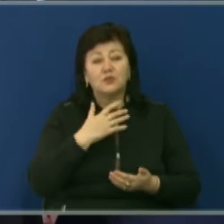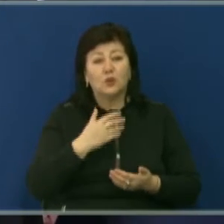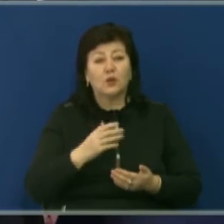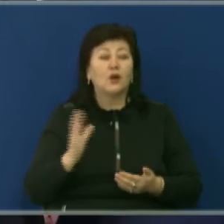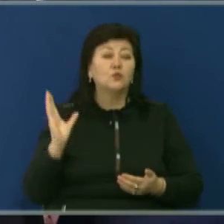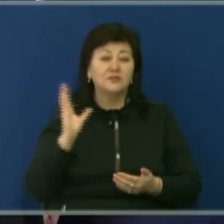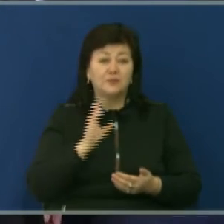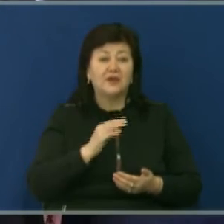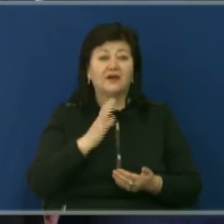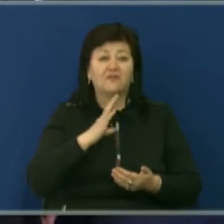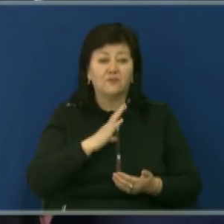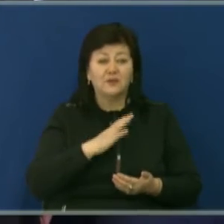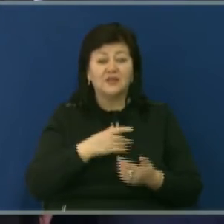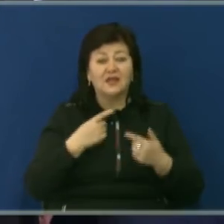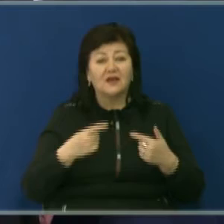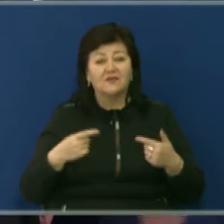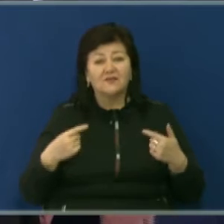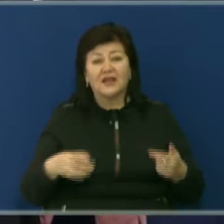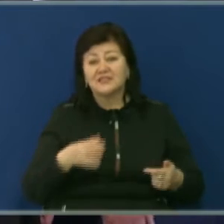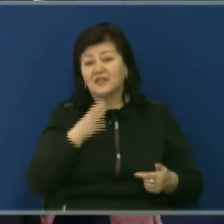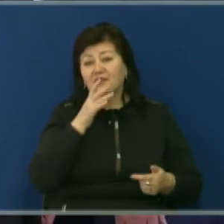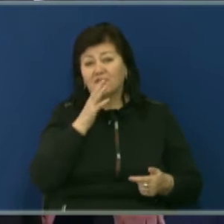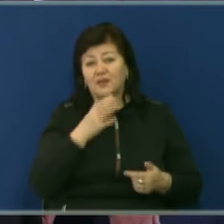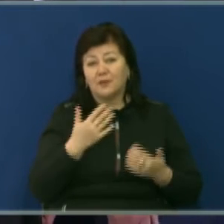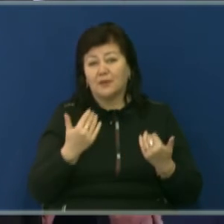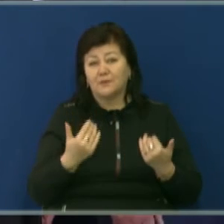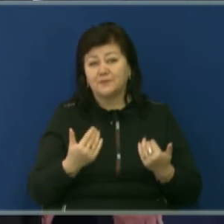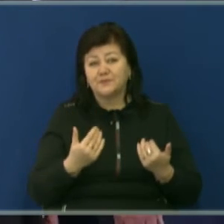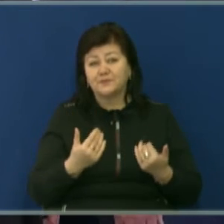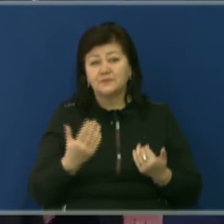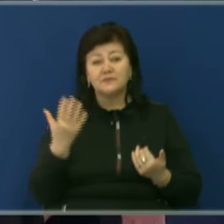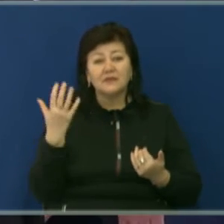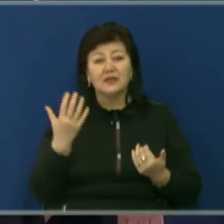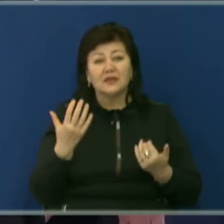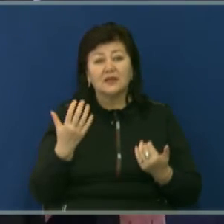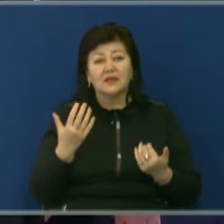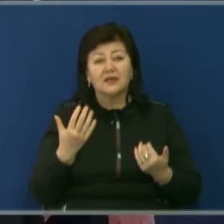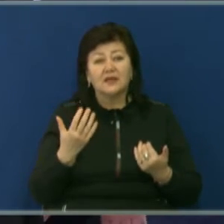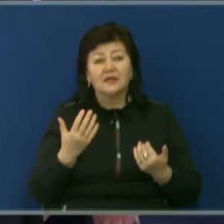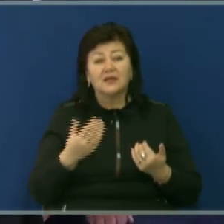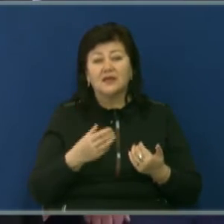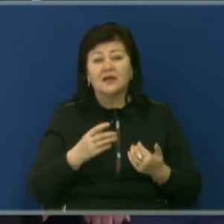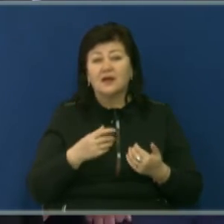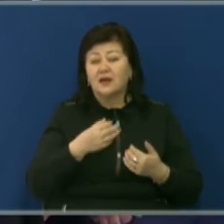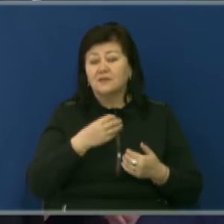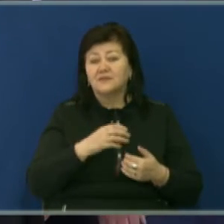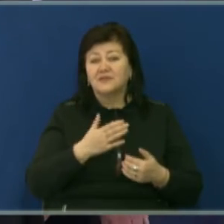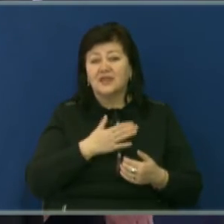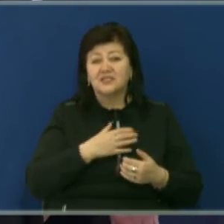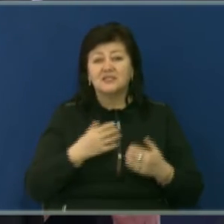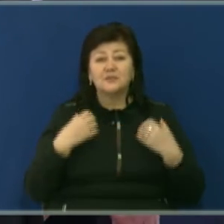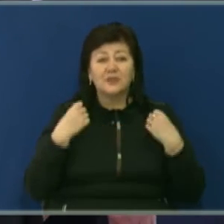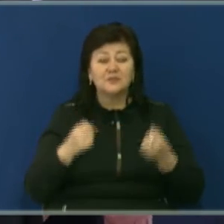бөліп, әр уақытта әлем чемпионаты болсын, түрлі халықаралық турнирлер болсын, олимпиада ойындары